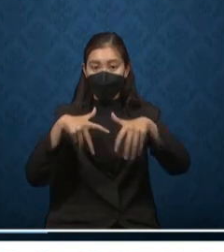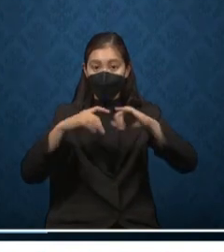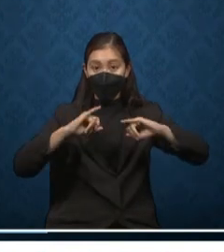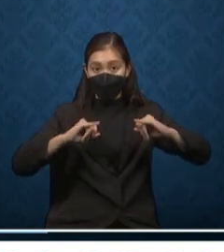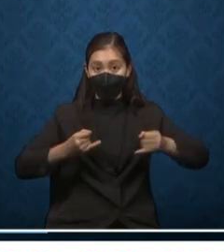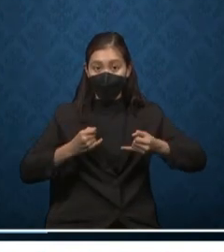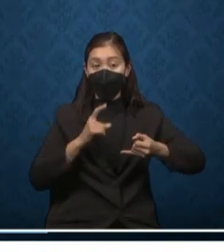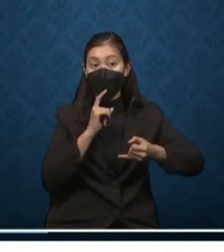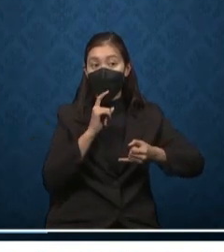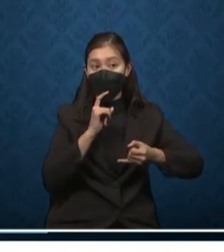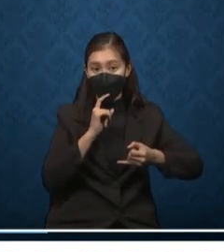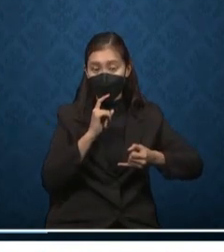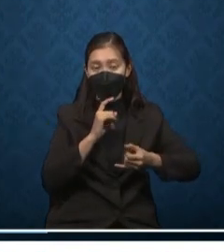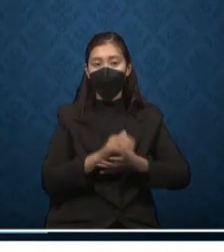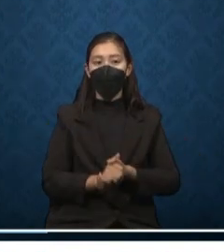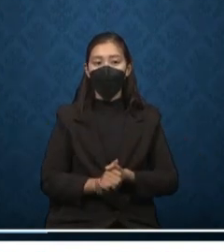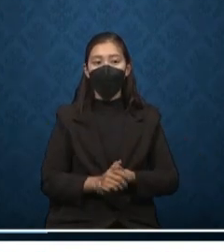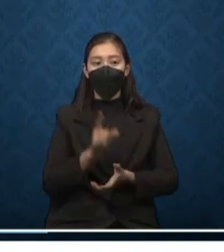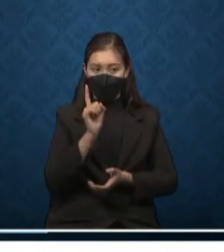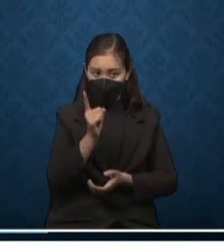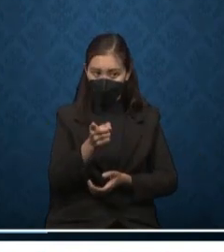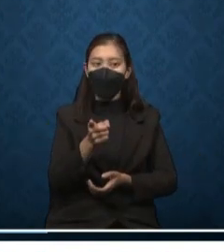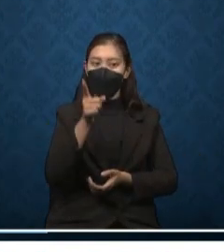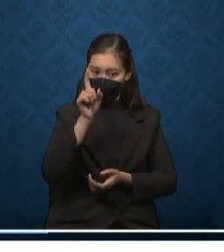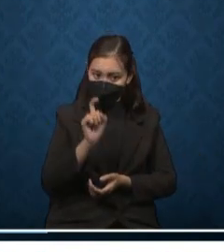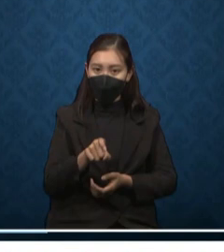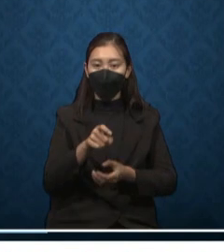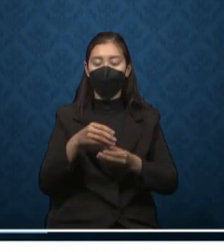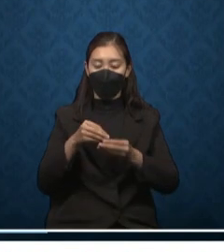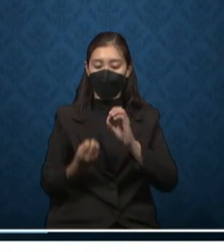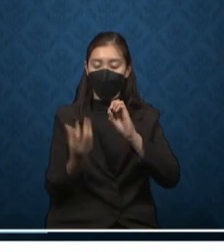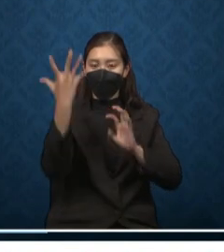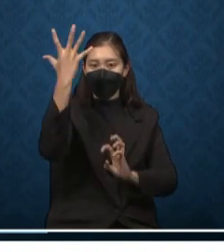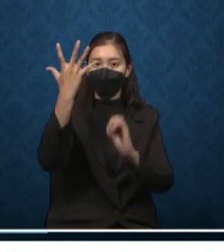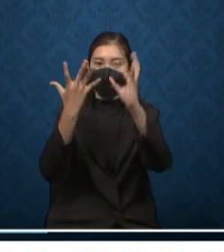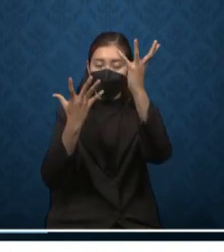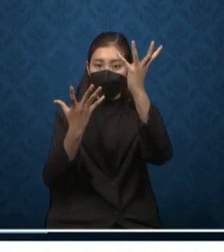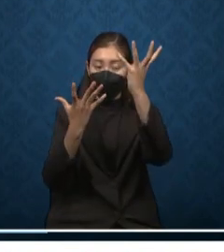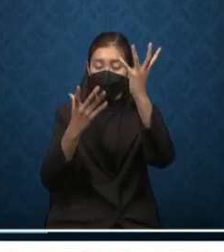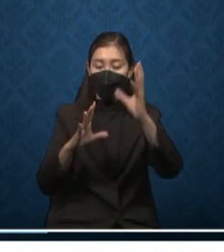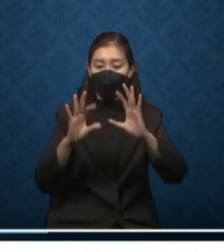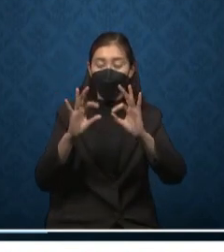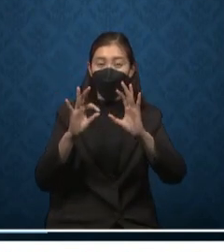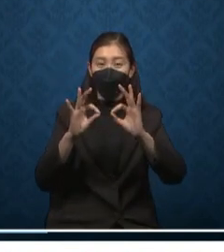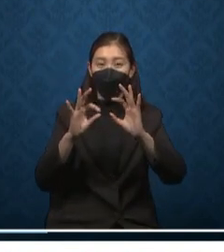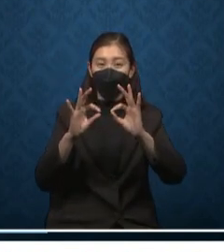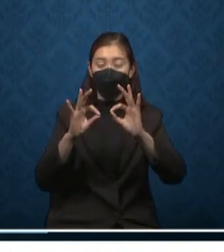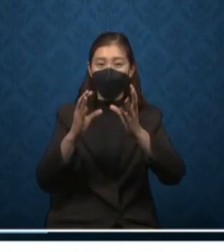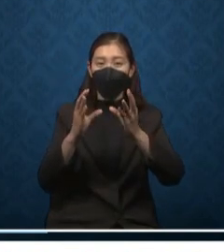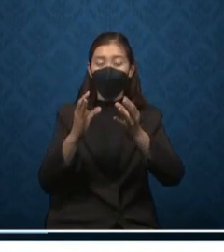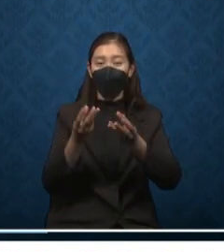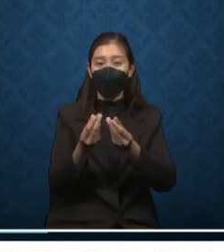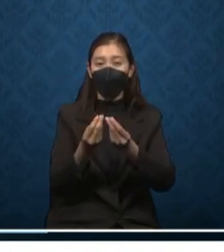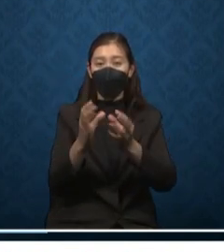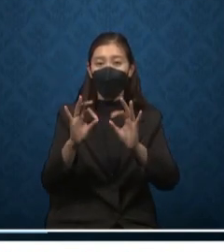จริงๆสภาพของมันเนี่ยโดยธรรมชาติมันควรจะเป็นป่าชายเลนบัดนี้ได้ถูกถางแล้วก็เอาไปทำอย่างอื่นอาจจะไปทำเป็นบ่อเลี้ยงปลาบ่อกุ้ง